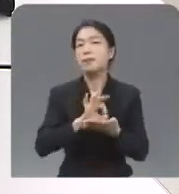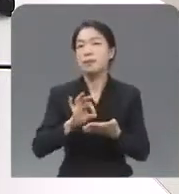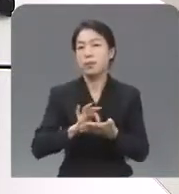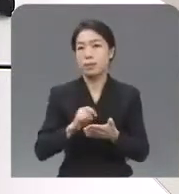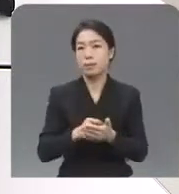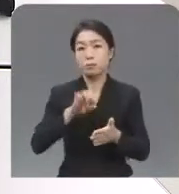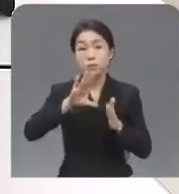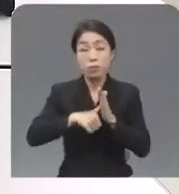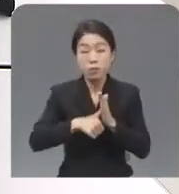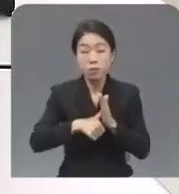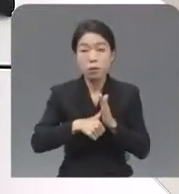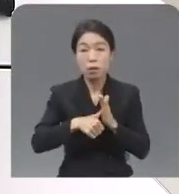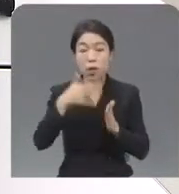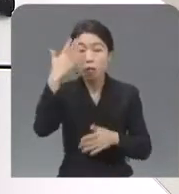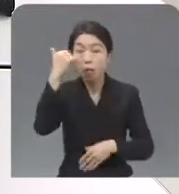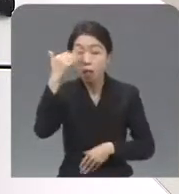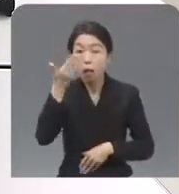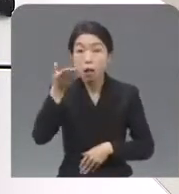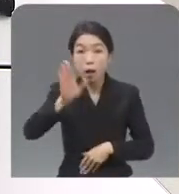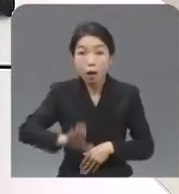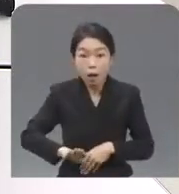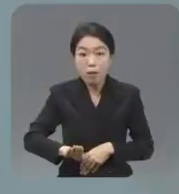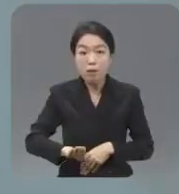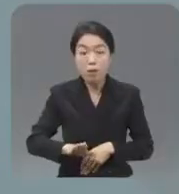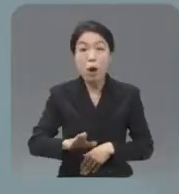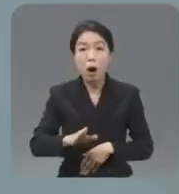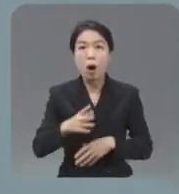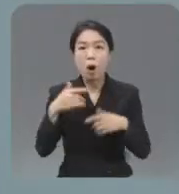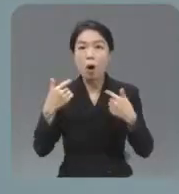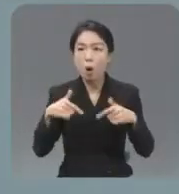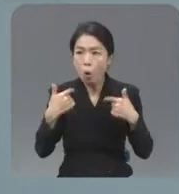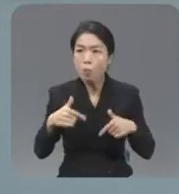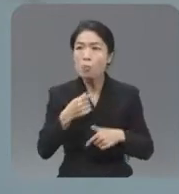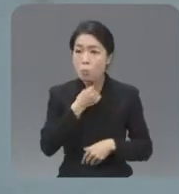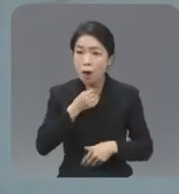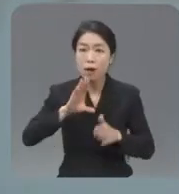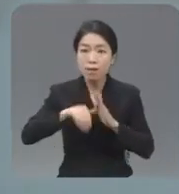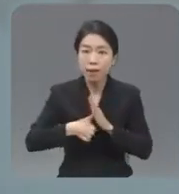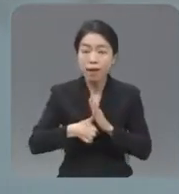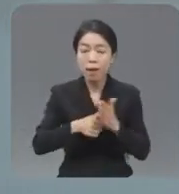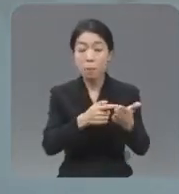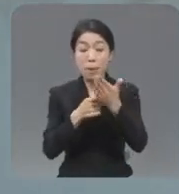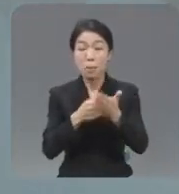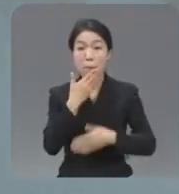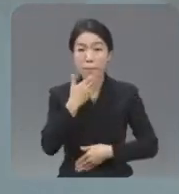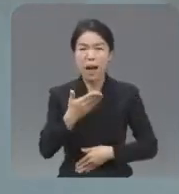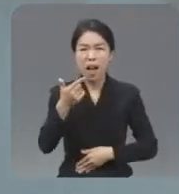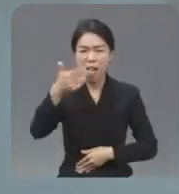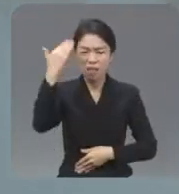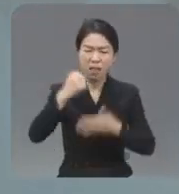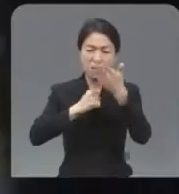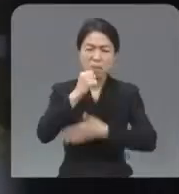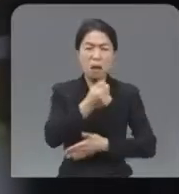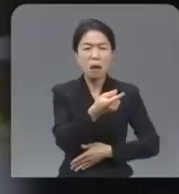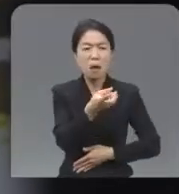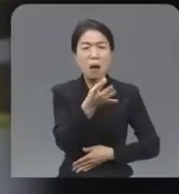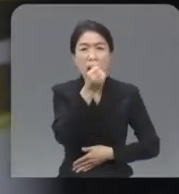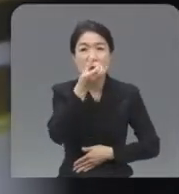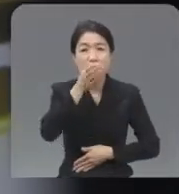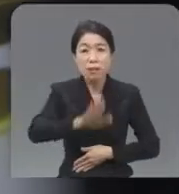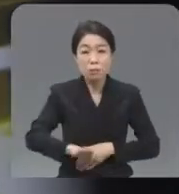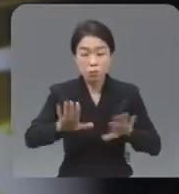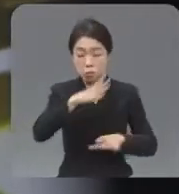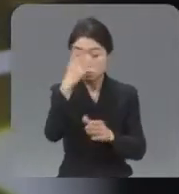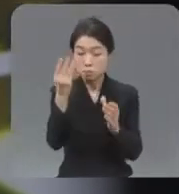그때는 미처 발견하지 못했던 숨은 증거는 언제라도 찾을 수 있습니다. 과거엔 사진 몇 장으로 기록한 범죄 현장이